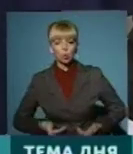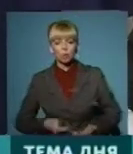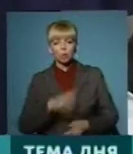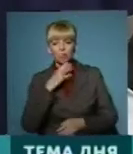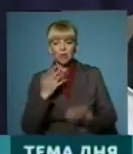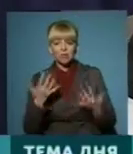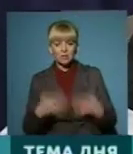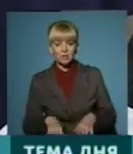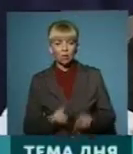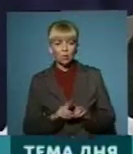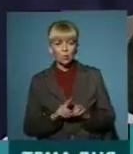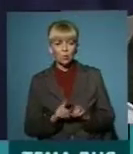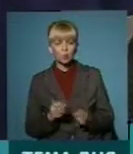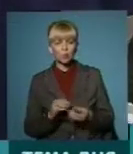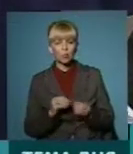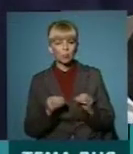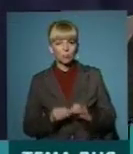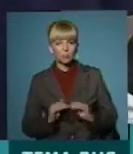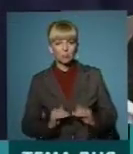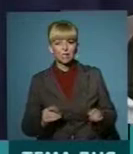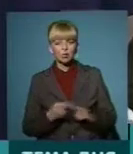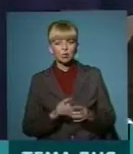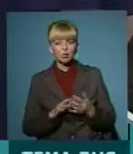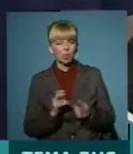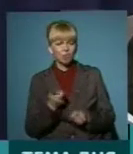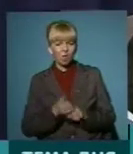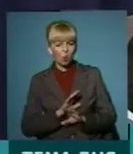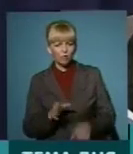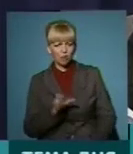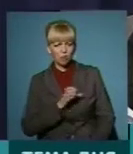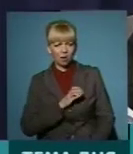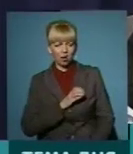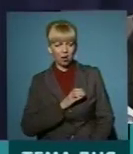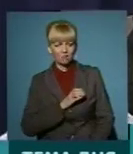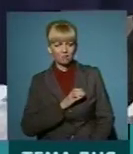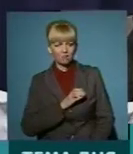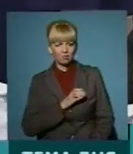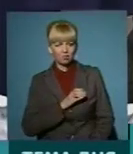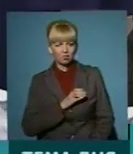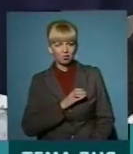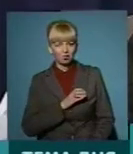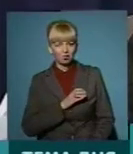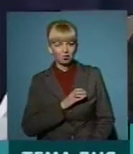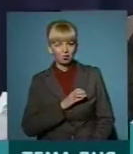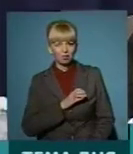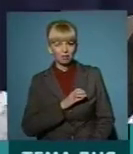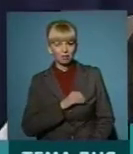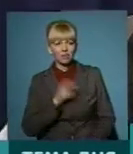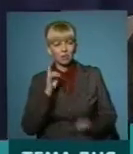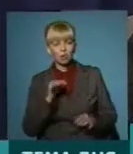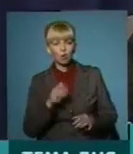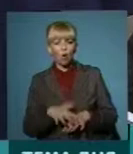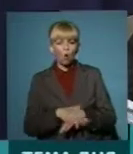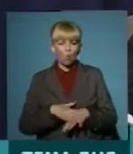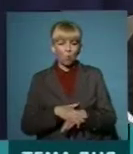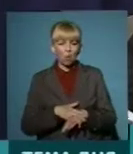что утратить. Особенно это проблема детей. Эти села, они очень богаты. И не знаю, там, как за счет чего будет громада, может, поможет